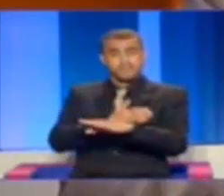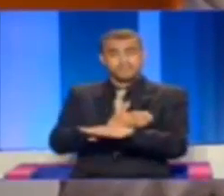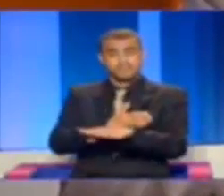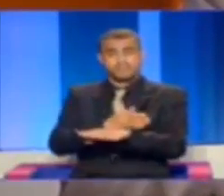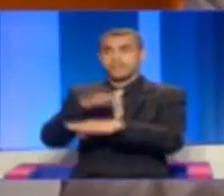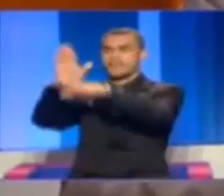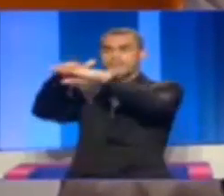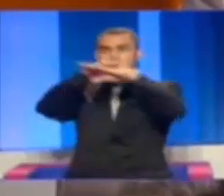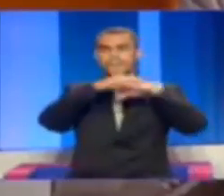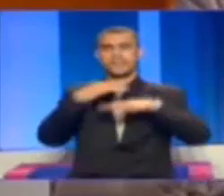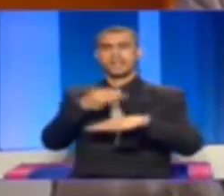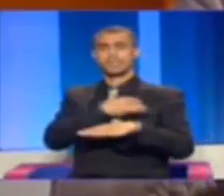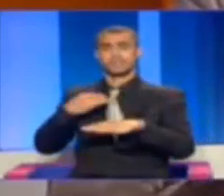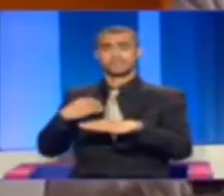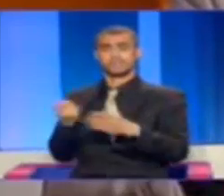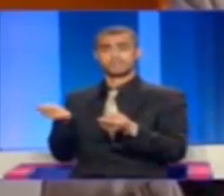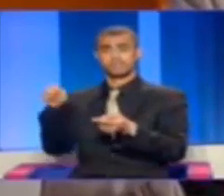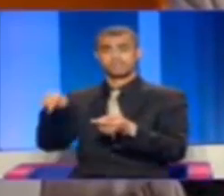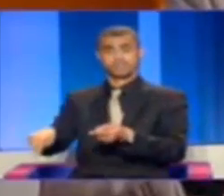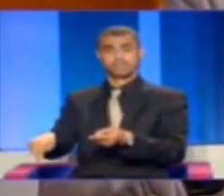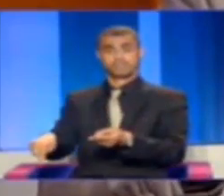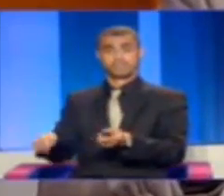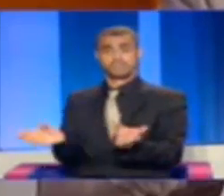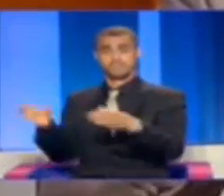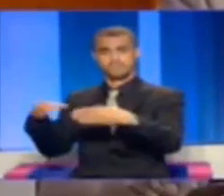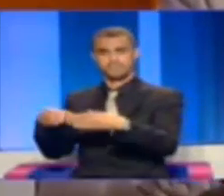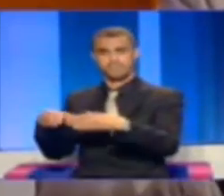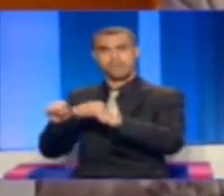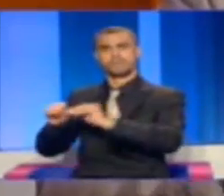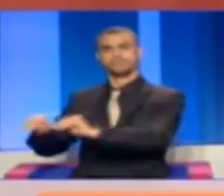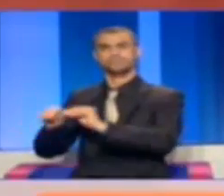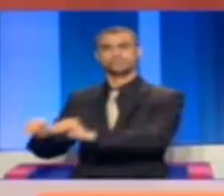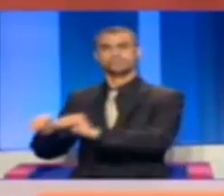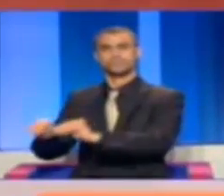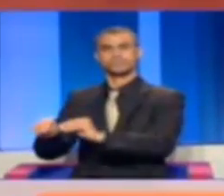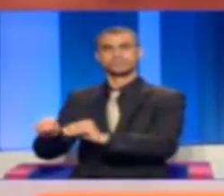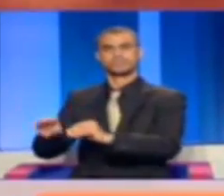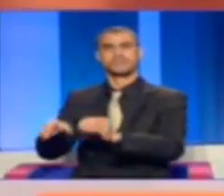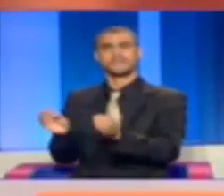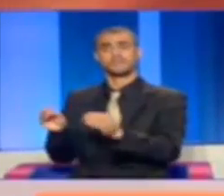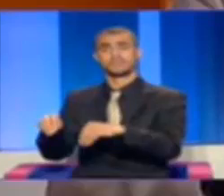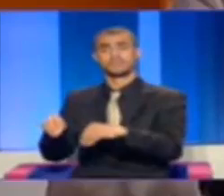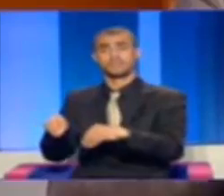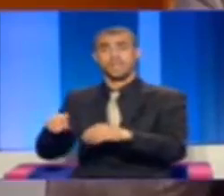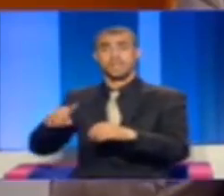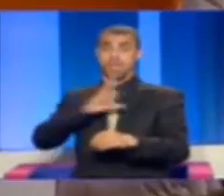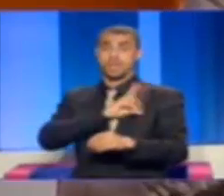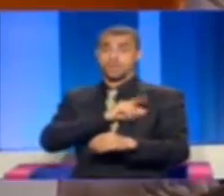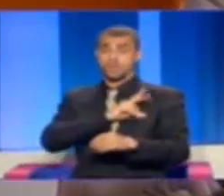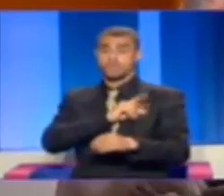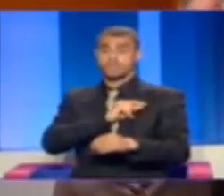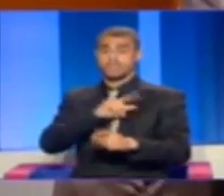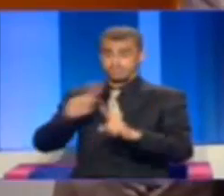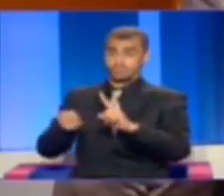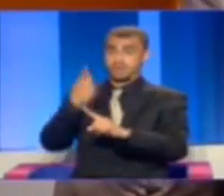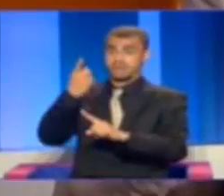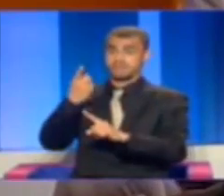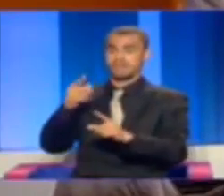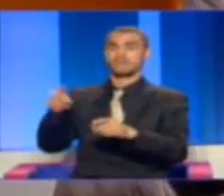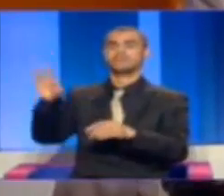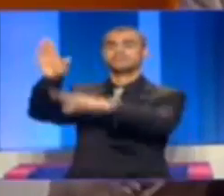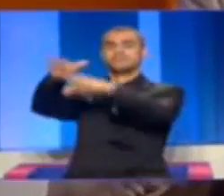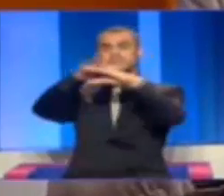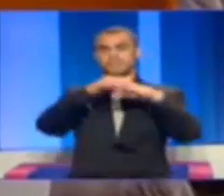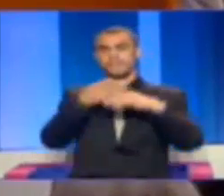واحد 80 طبيب وكذلك الضباط ديال الامن. حتى الامن مهم جدا. حتى الامن مهم، لانه مجموعه المرات